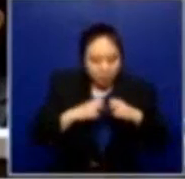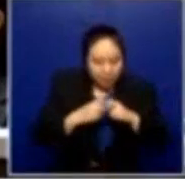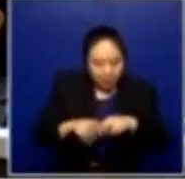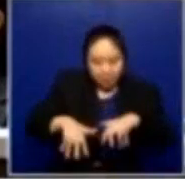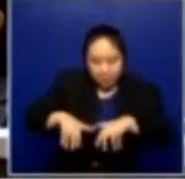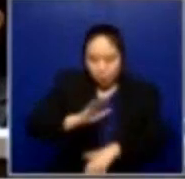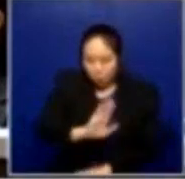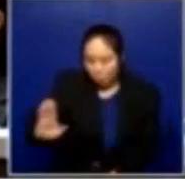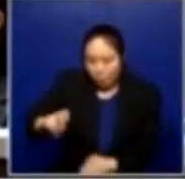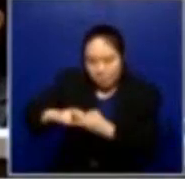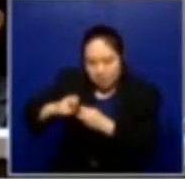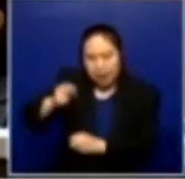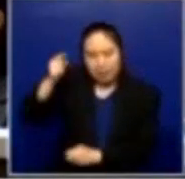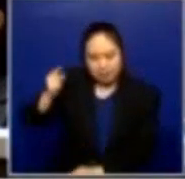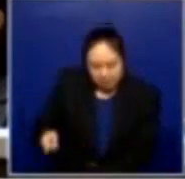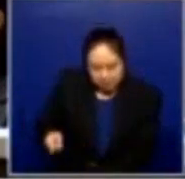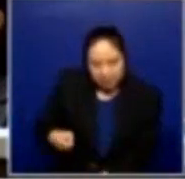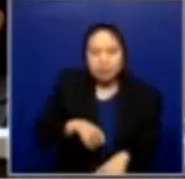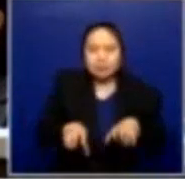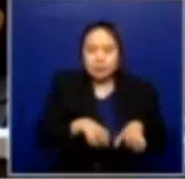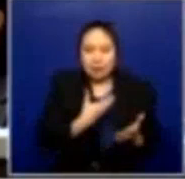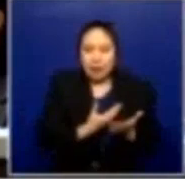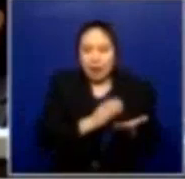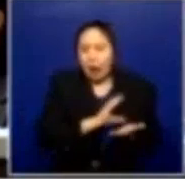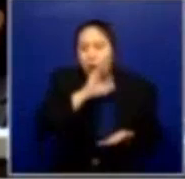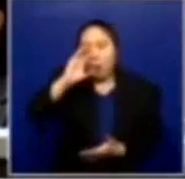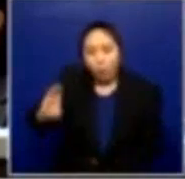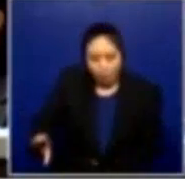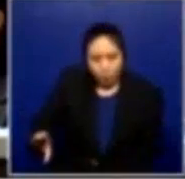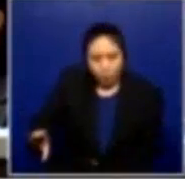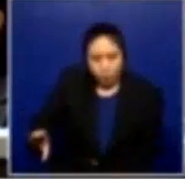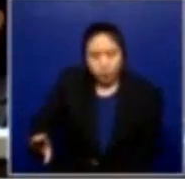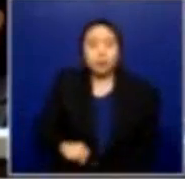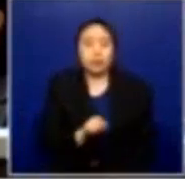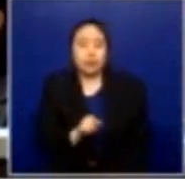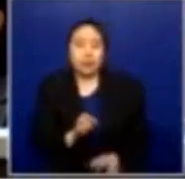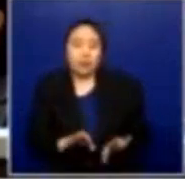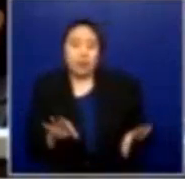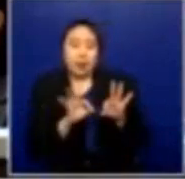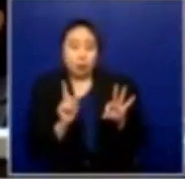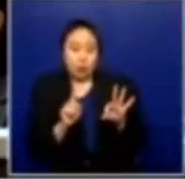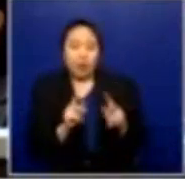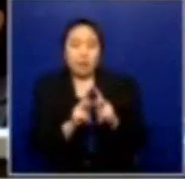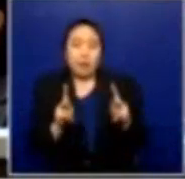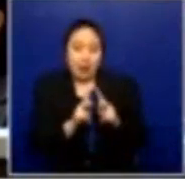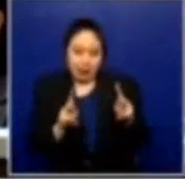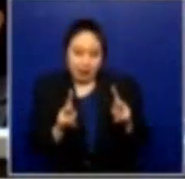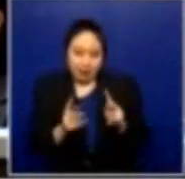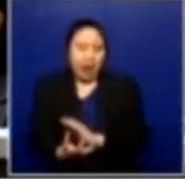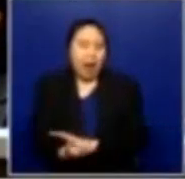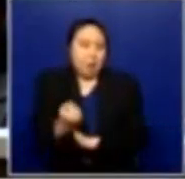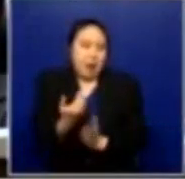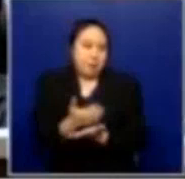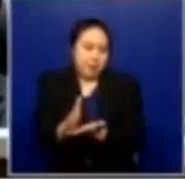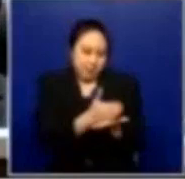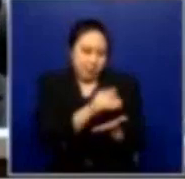ของประชาชนที่แท้จริงและจัดสรรเงินงบประมาณให้เขาและอีกส่วนหนึ่งก็คือคณะกรรมการกระจายอำนาจต้องเสน